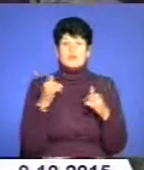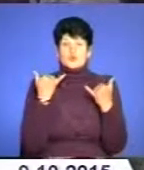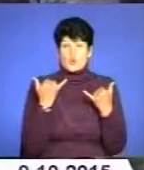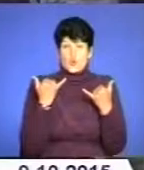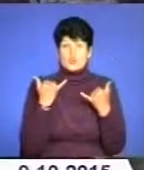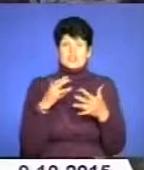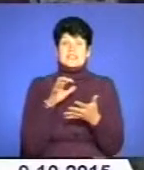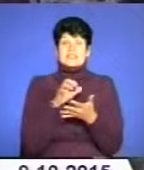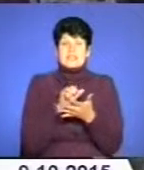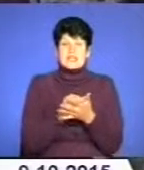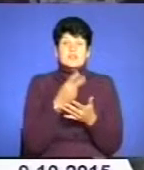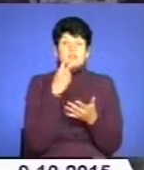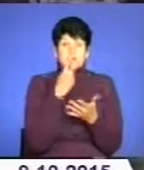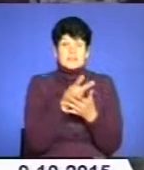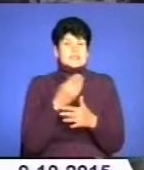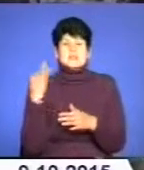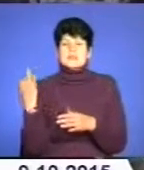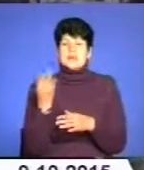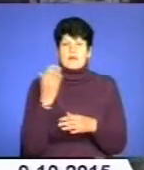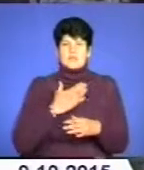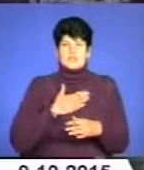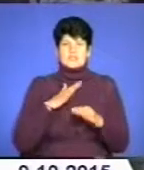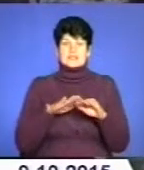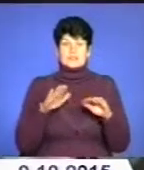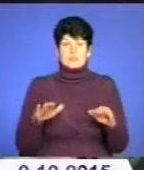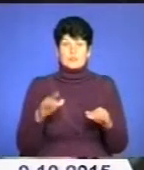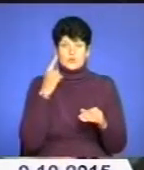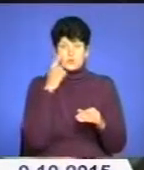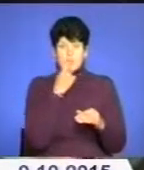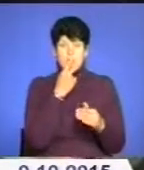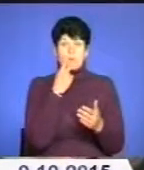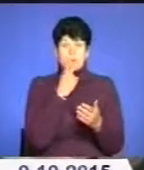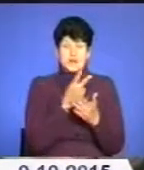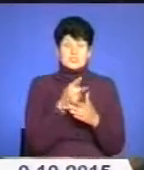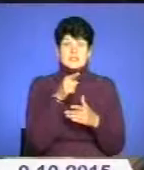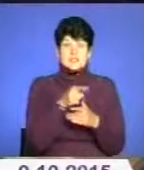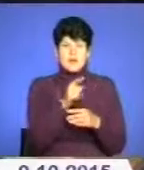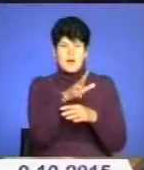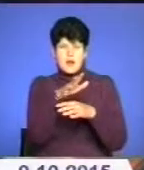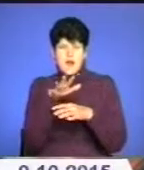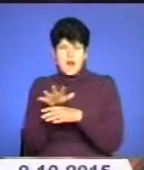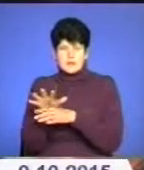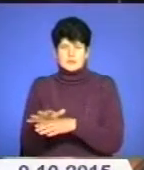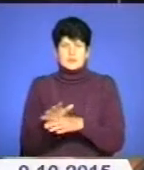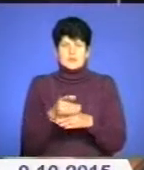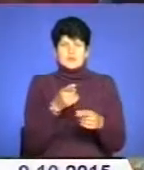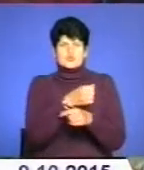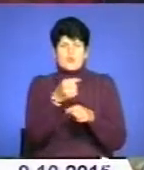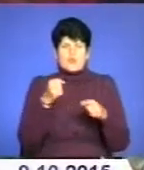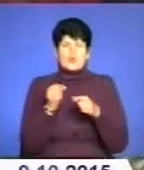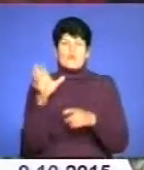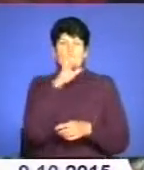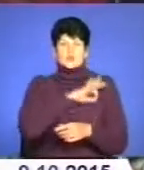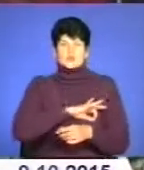заняття теж дуже, ви бачите, зацікавило наших дітей. Бо вони очевидячки побачили ті гради, побачили зброю, яку використовують на